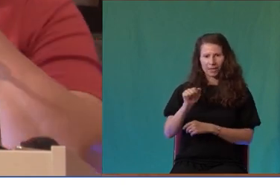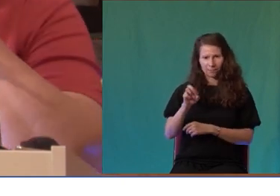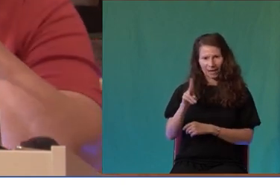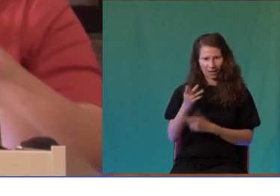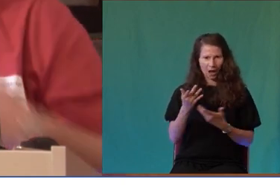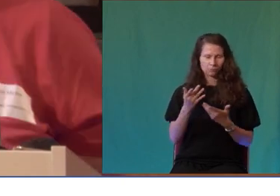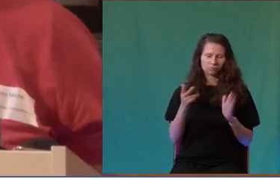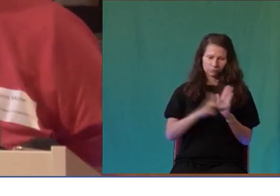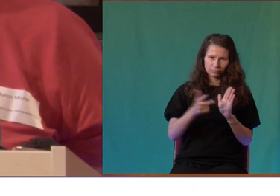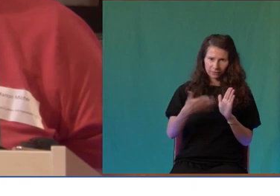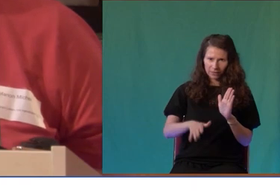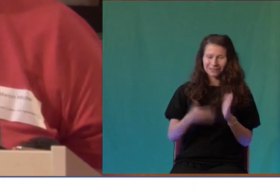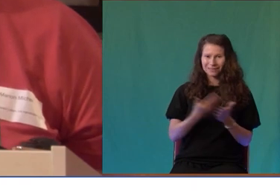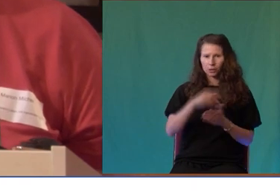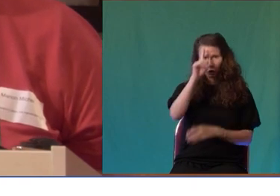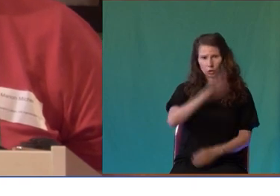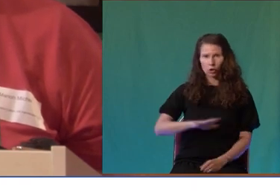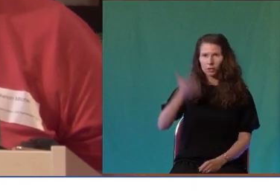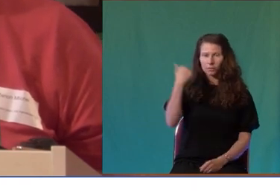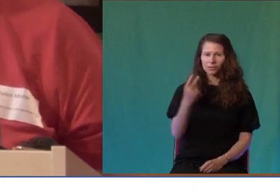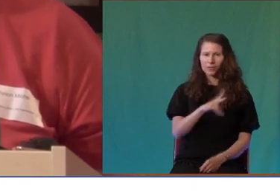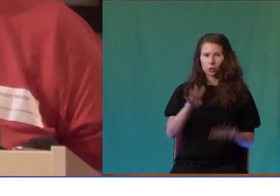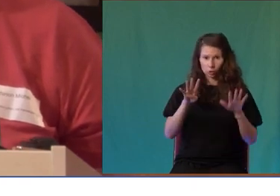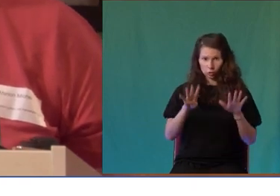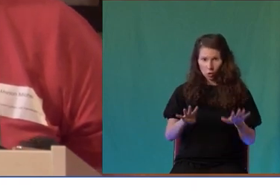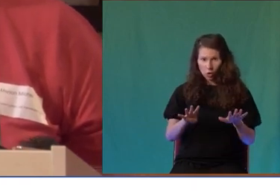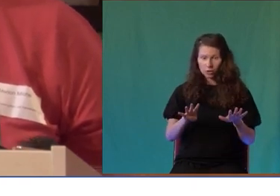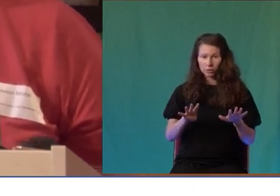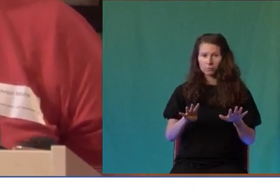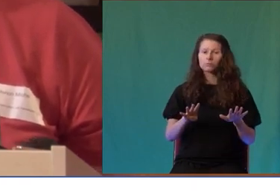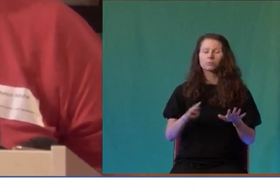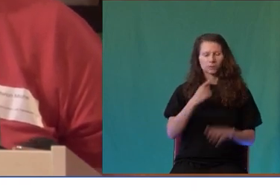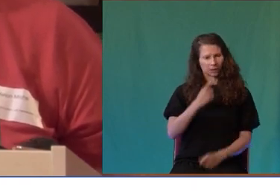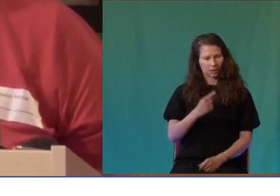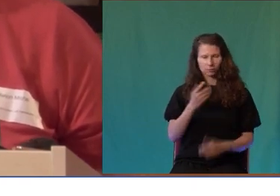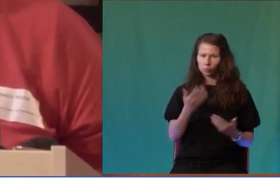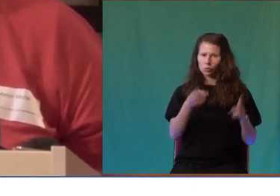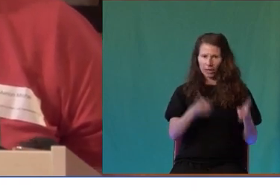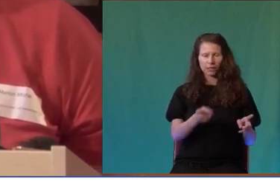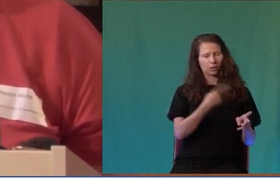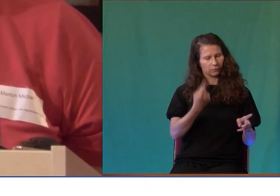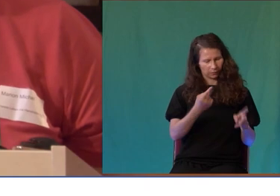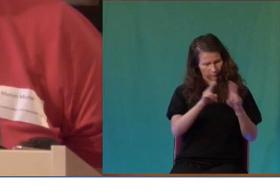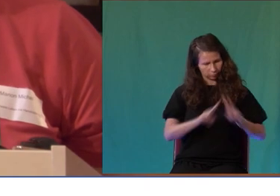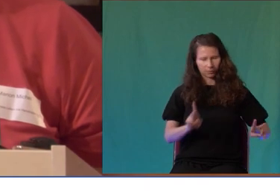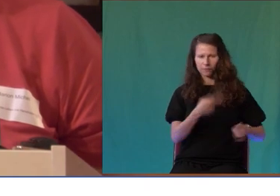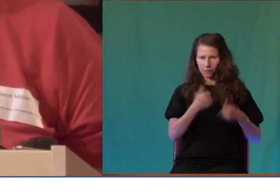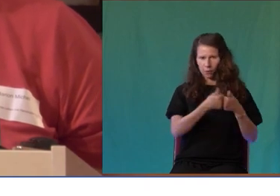Behindertenrechtskonvention hat sich Deutschland 2009 zur Achtung dieser Rechte verpflichtet das